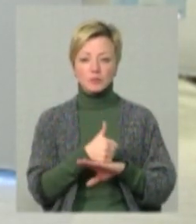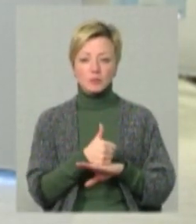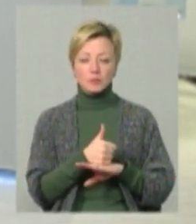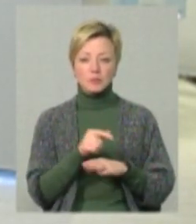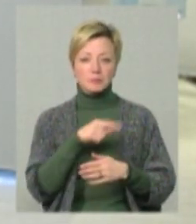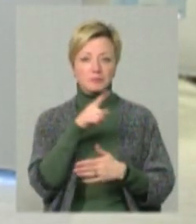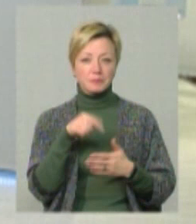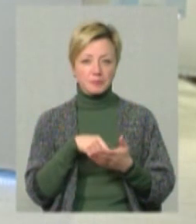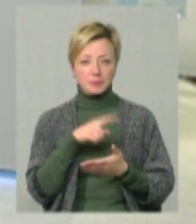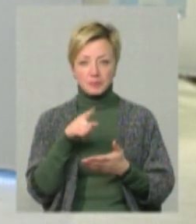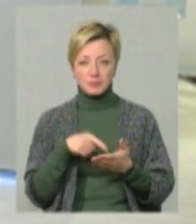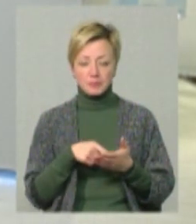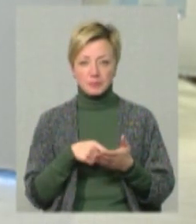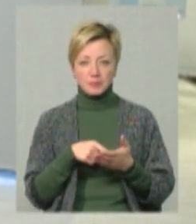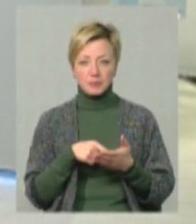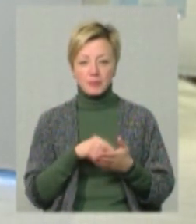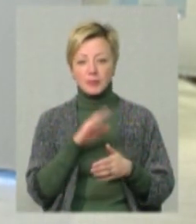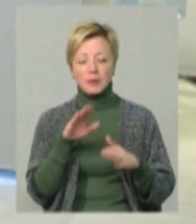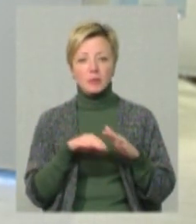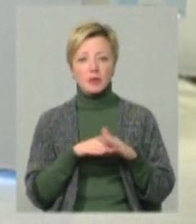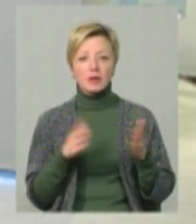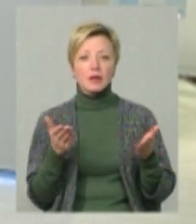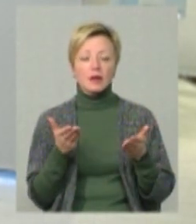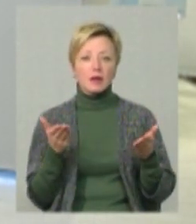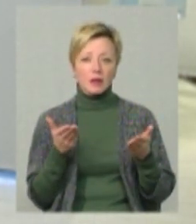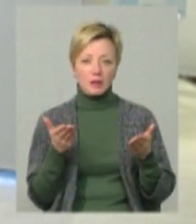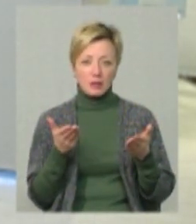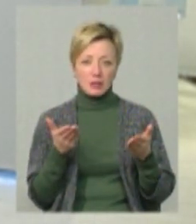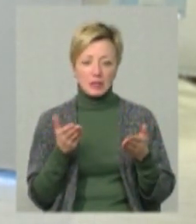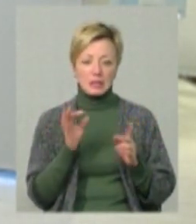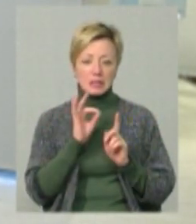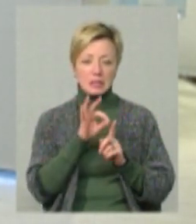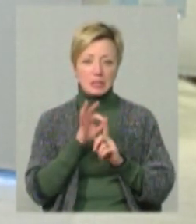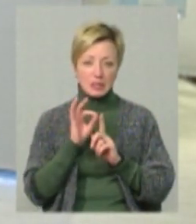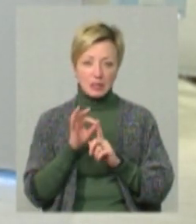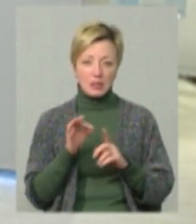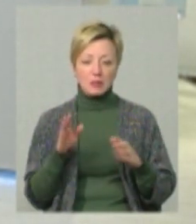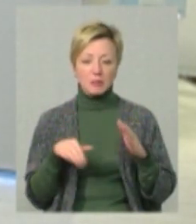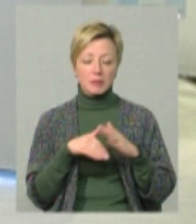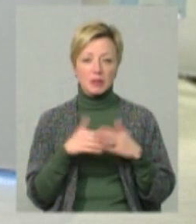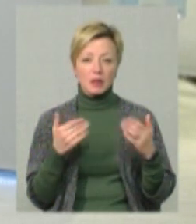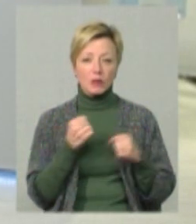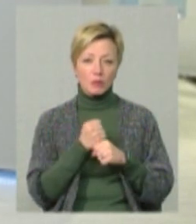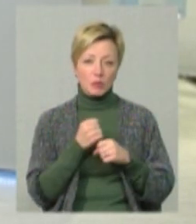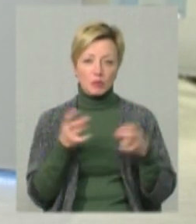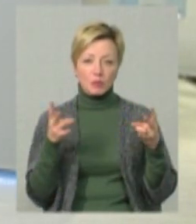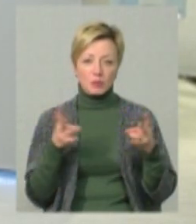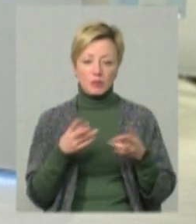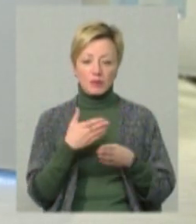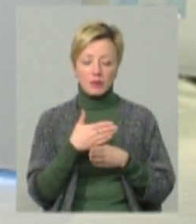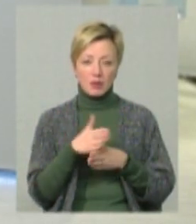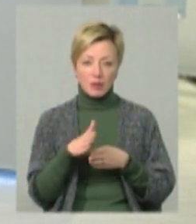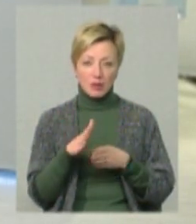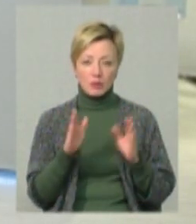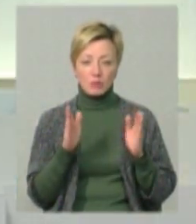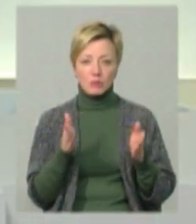основні такі ключові питання, під що і під які цілі, під які роботи необхідно буде